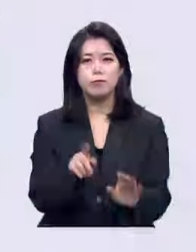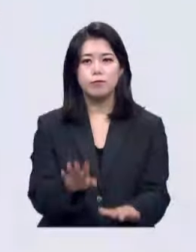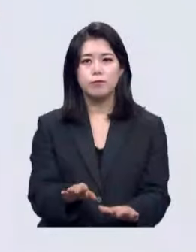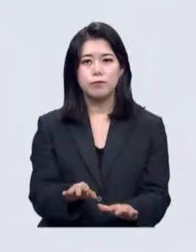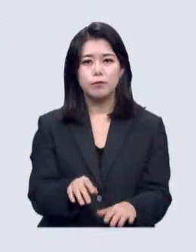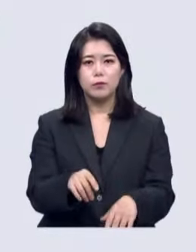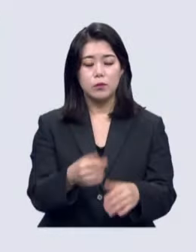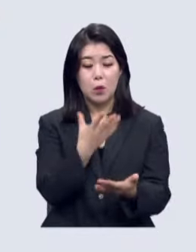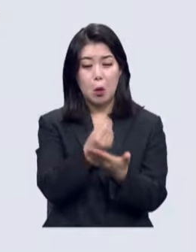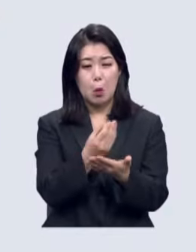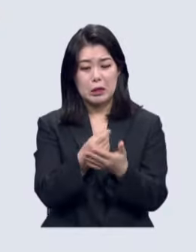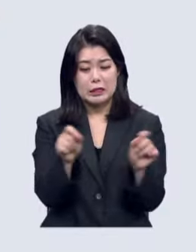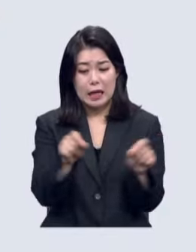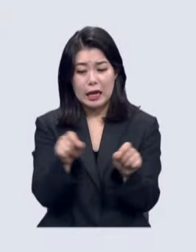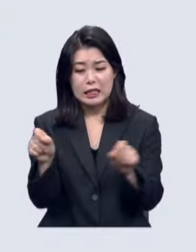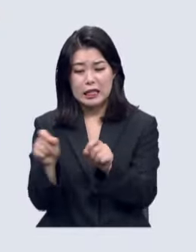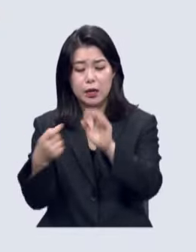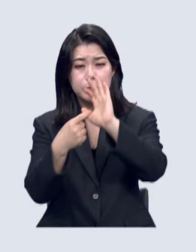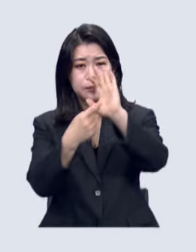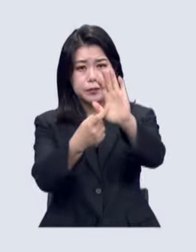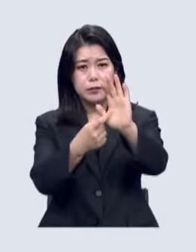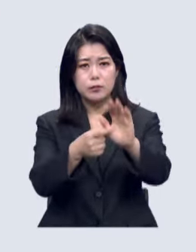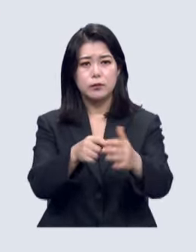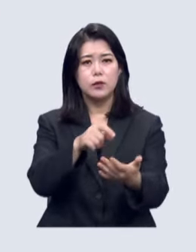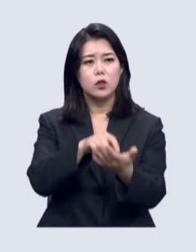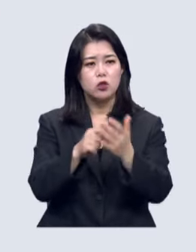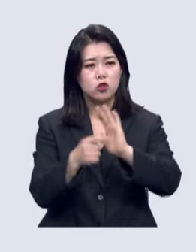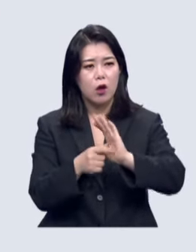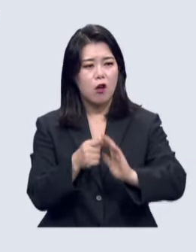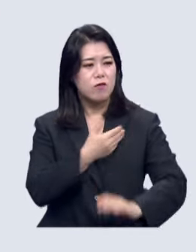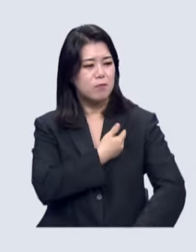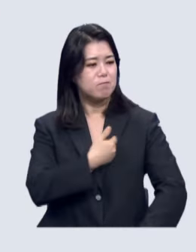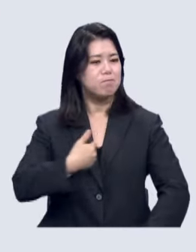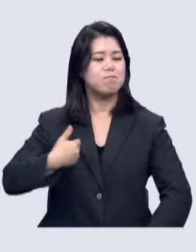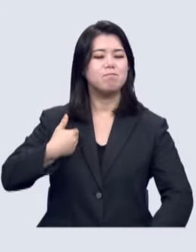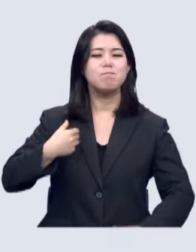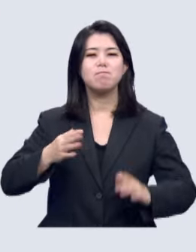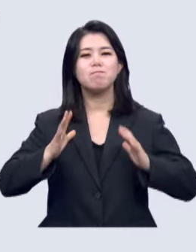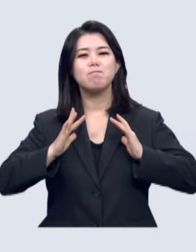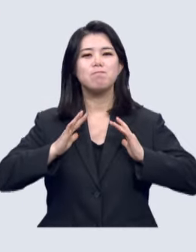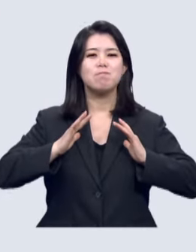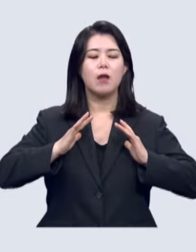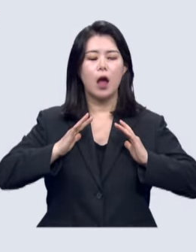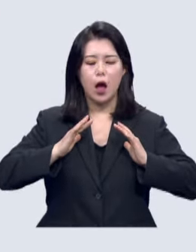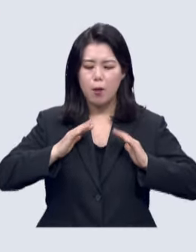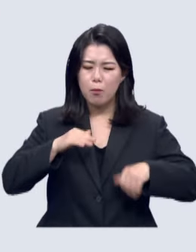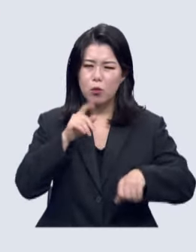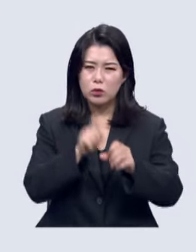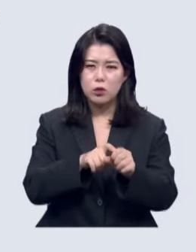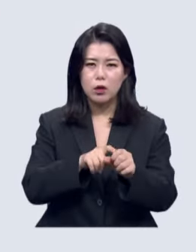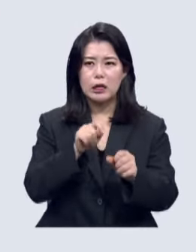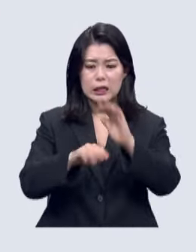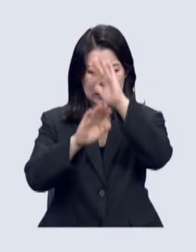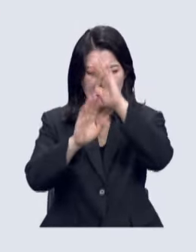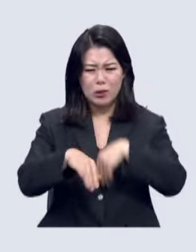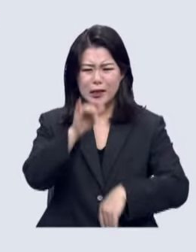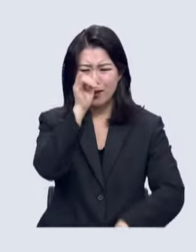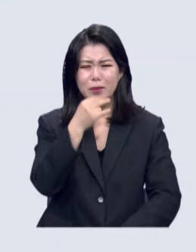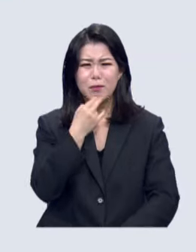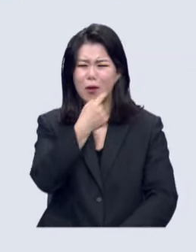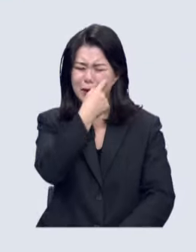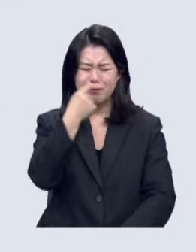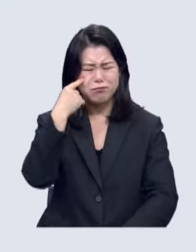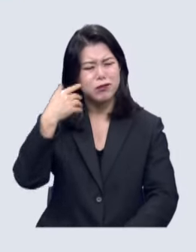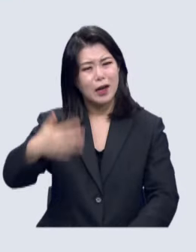짤막짤막 보여주면서 어떤 수준의 허풍도 떨 수 있는 사람이다 저 내용 자체가 있는지 없는지조차도 확인할 수가 없는